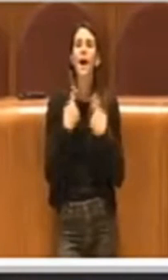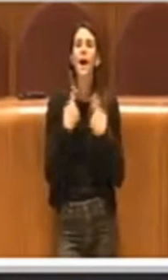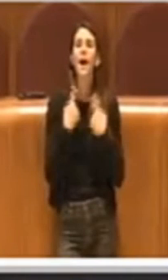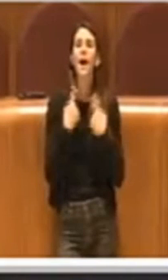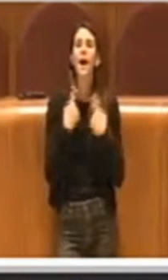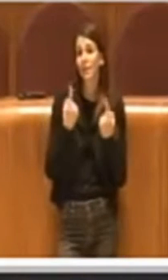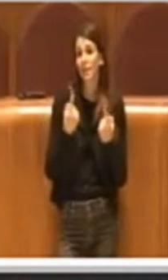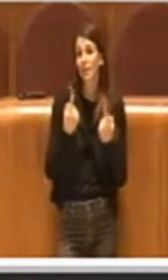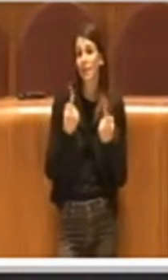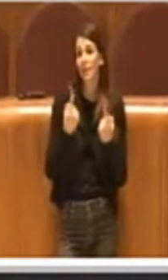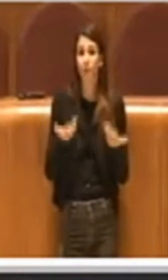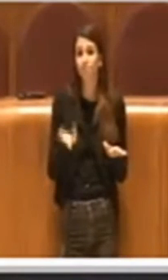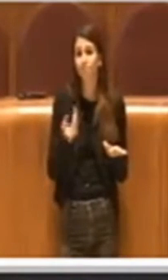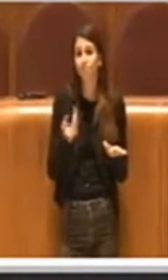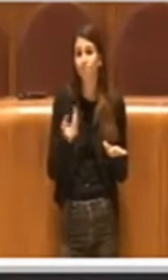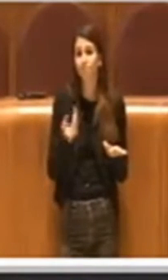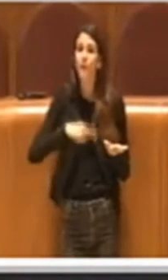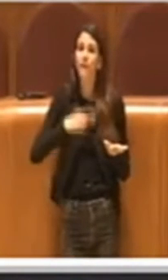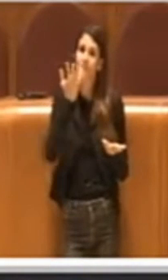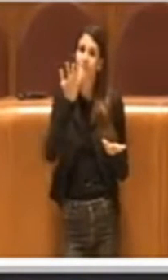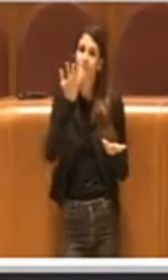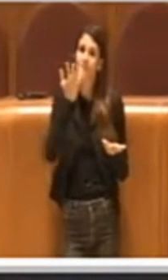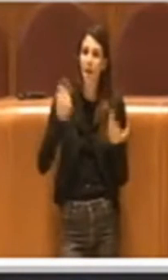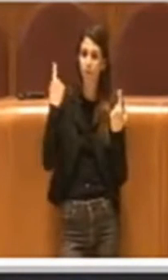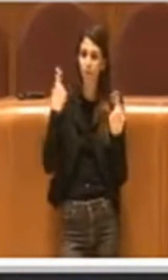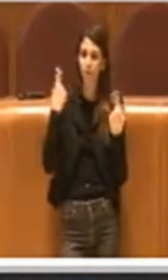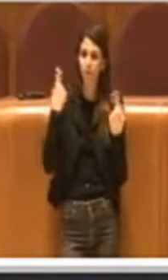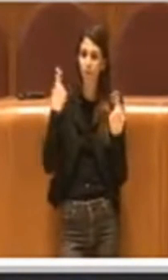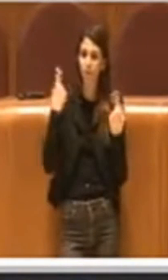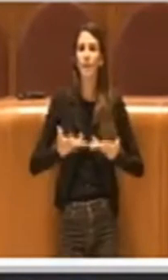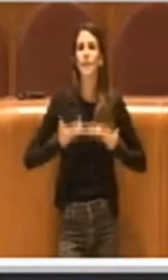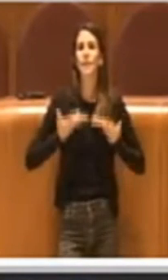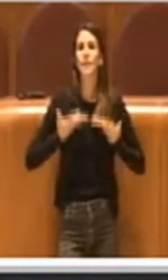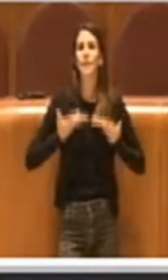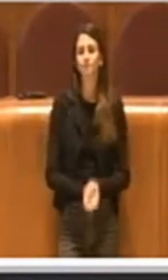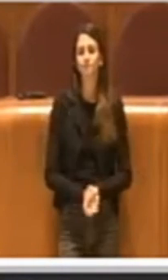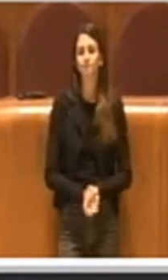tecnico, ovviamente ne saremo tutti contenti. Grazie.